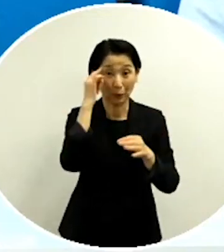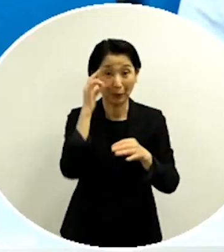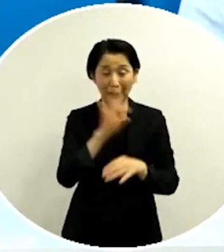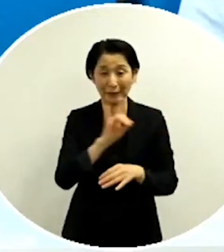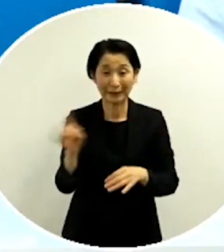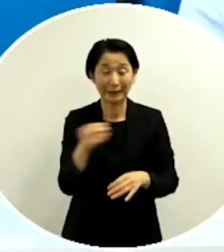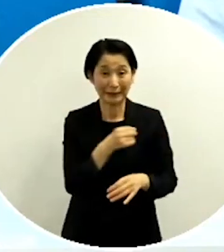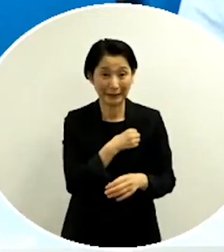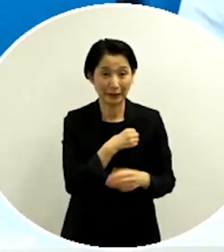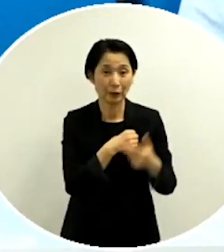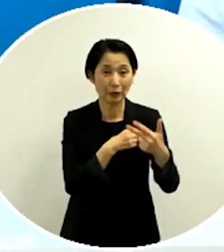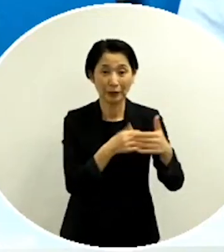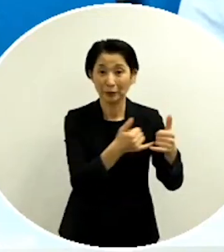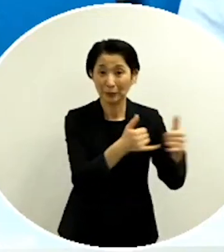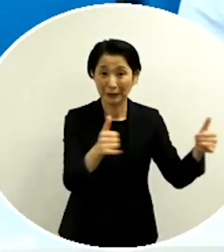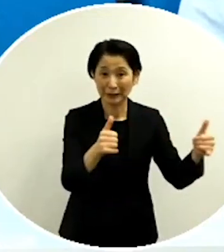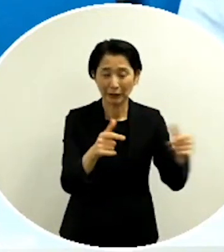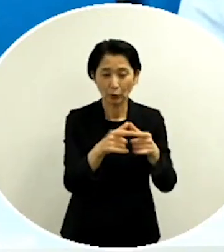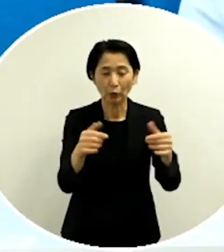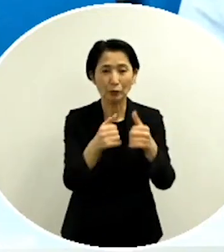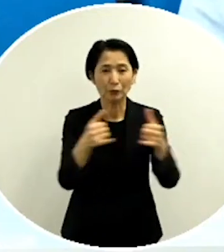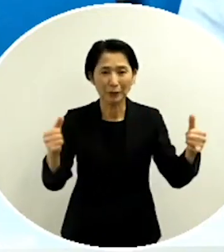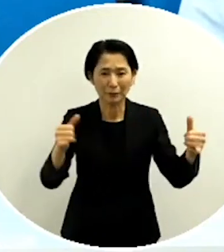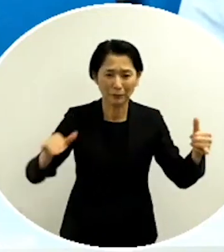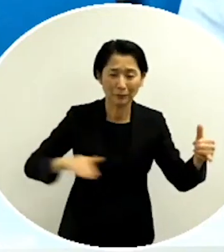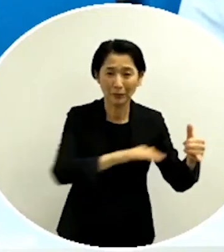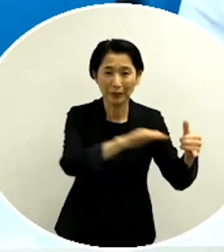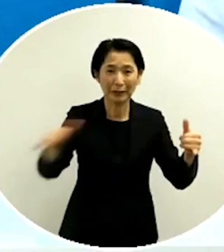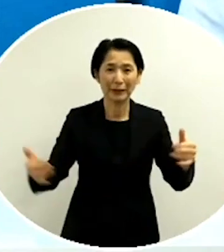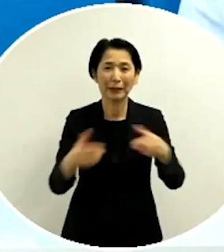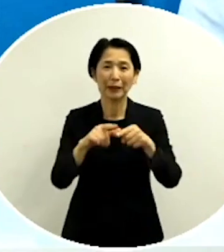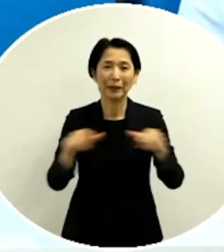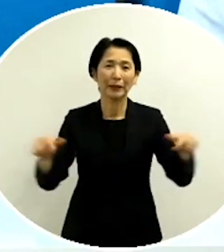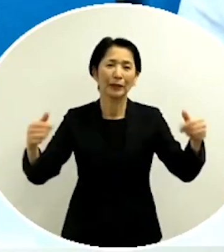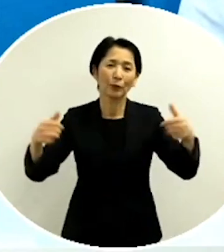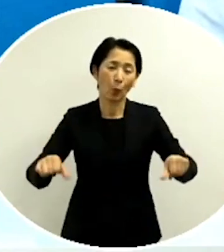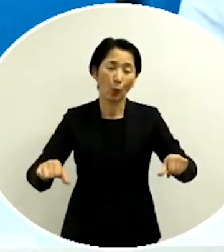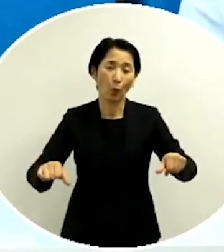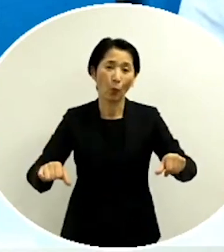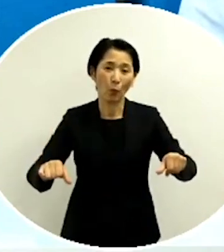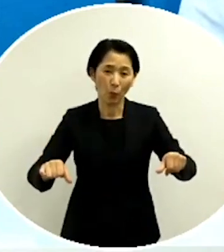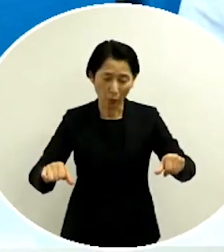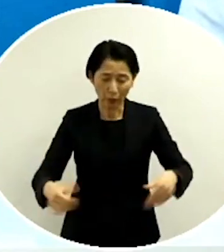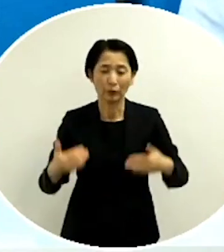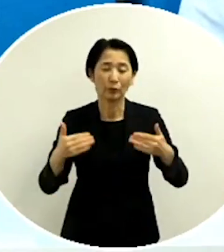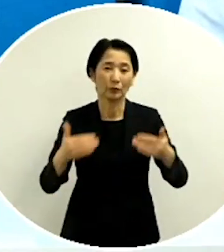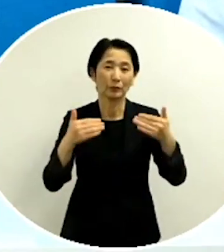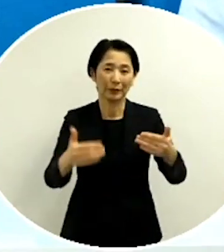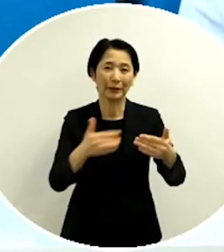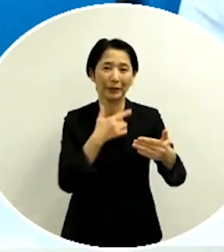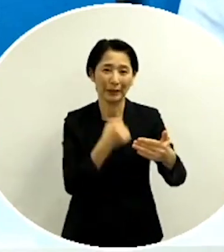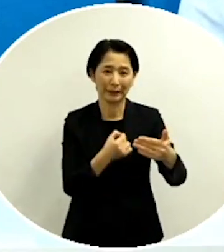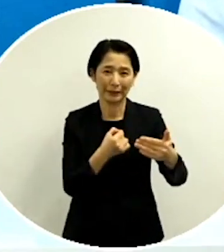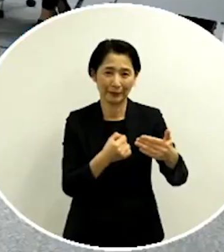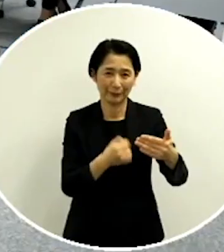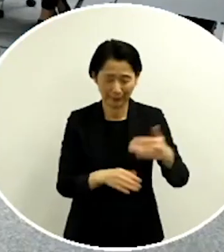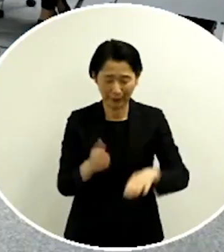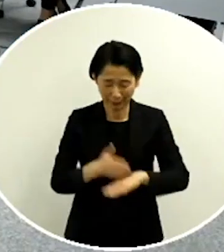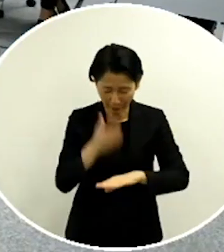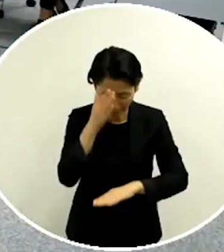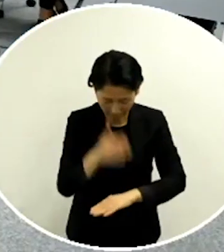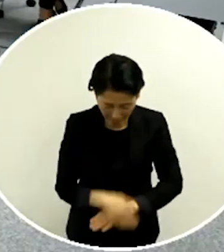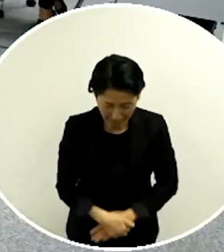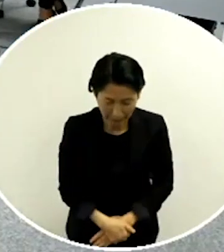市民そして国民庶民みんな対等なんだそういう頭作りをこれからも進めていきたいと思いますありがとうございました